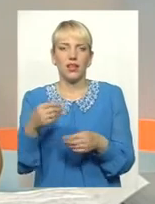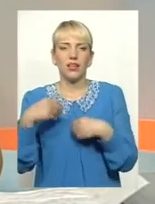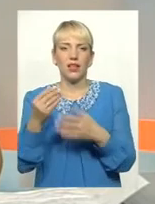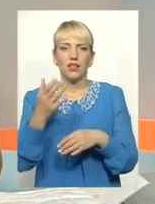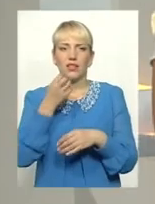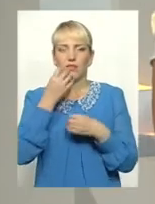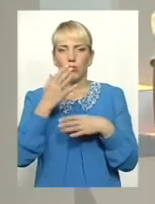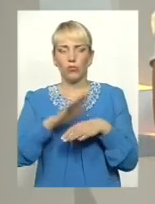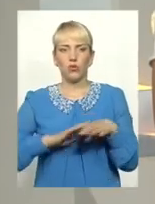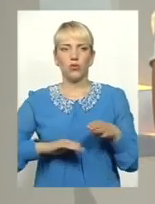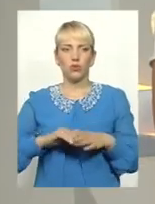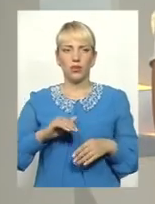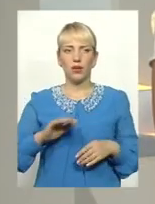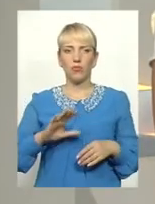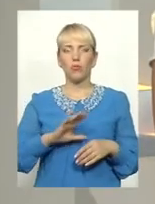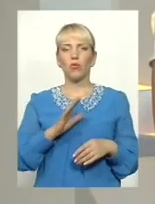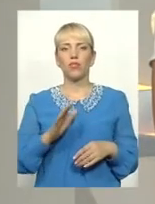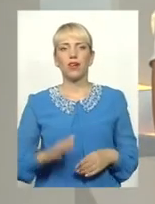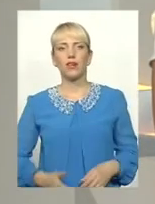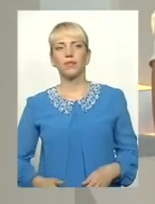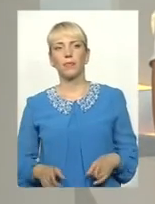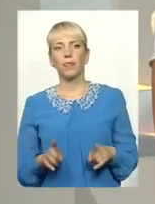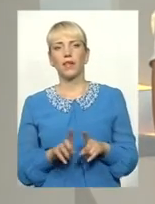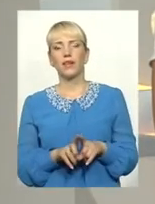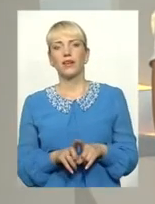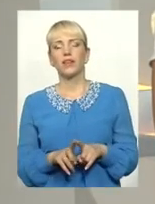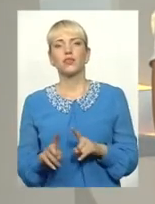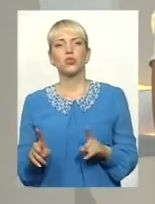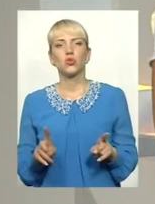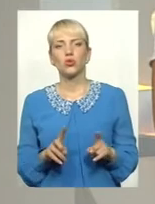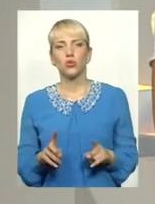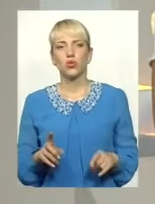в добрі руки. Буває таке навіть, що